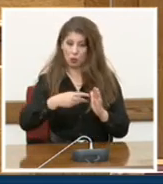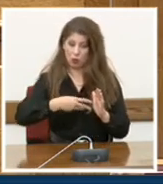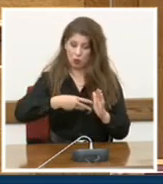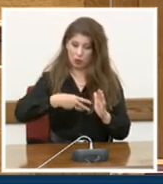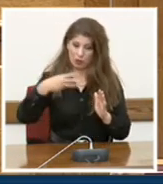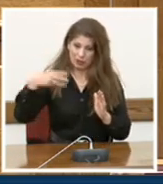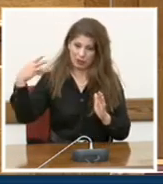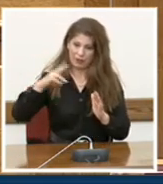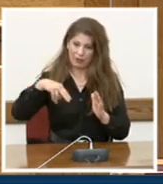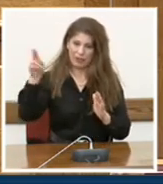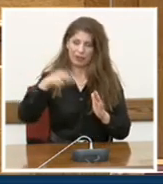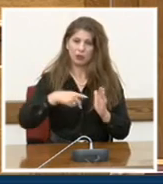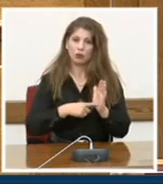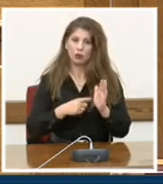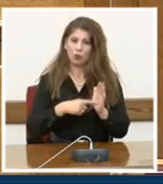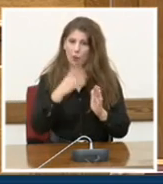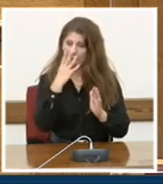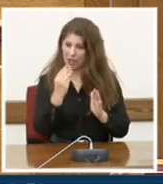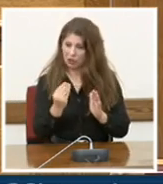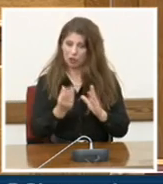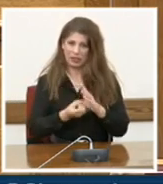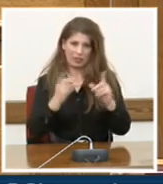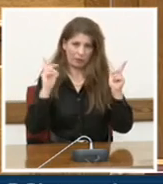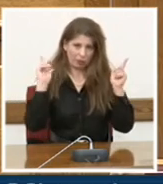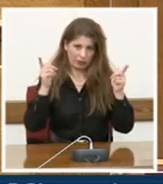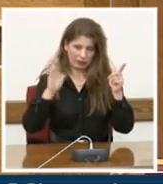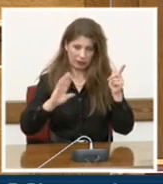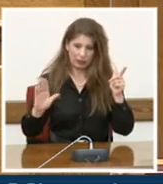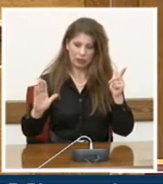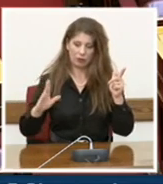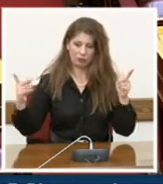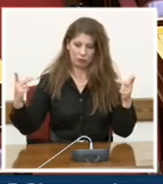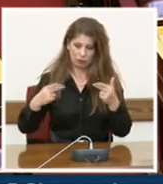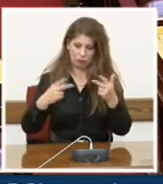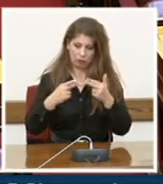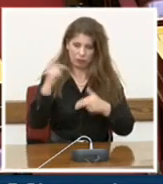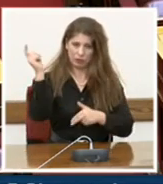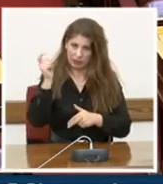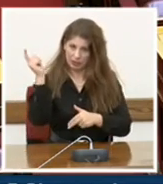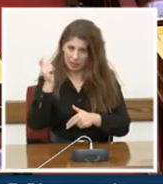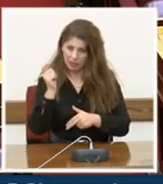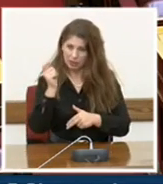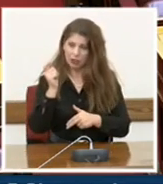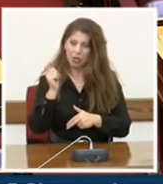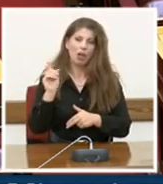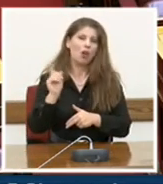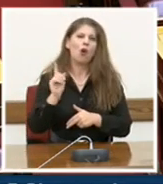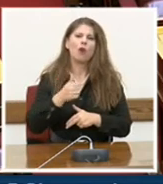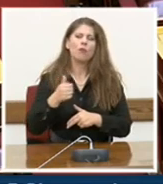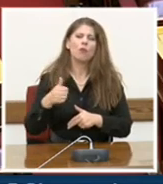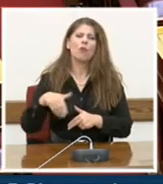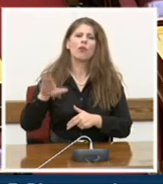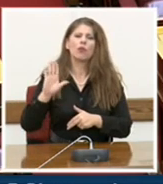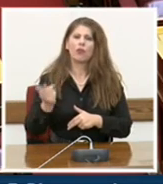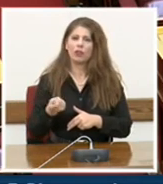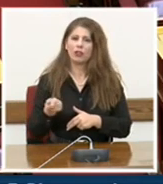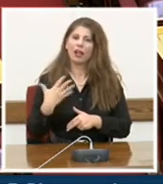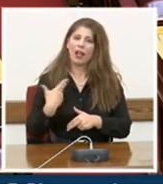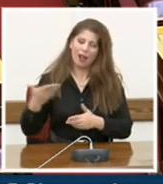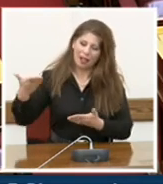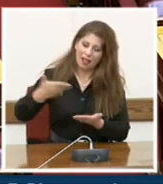τους νόμους του ΠΑΣΟΚ και της Νέας Δημοκρατίας που πετσόκοψαν συντάξεις. Όχι μόνο δεν το έκανε, αλλά έφερε και το